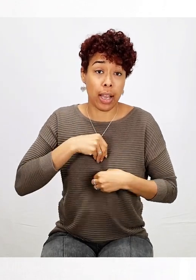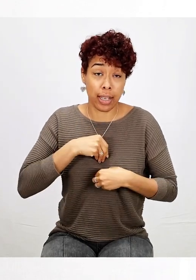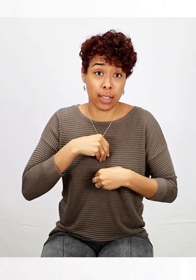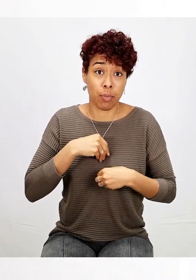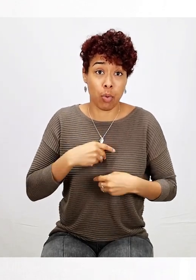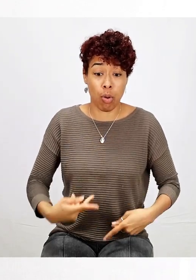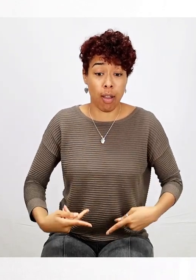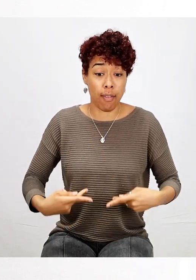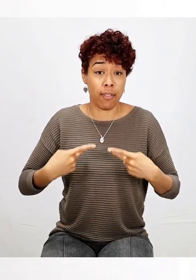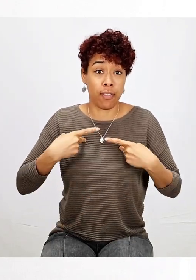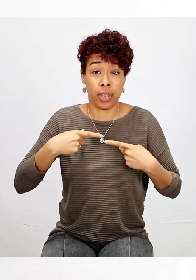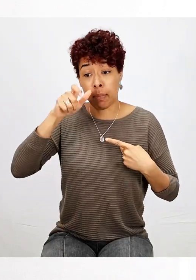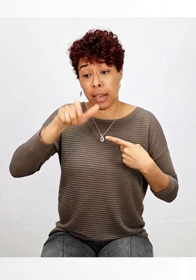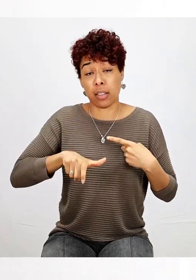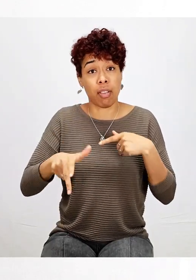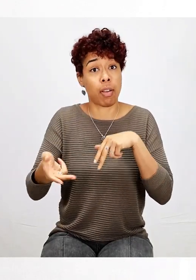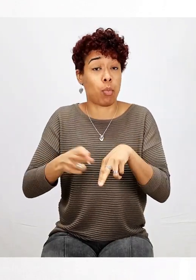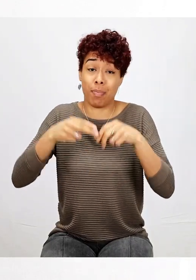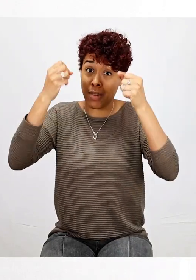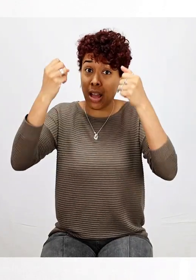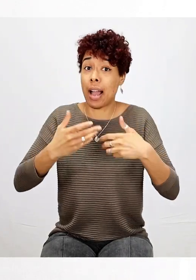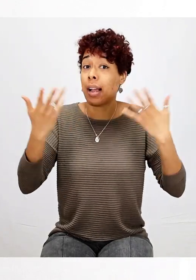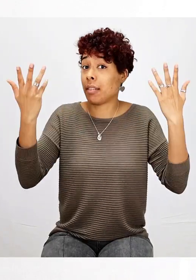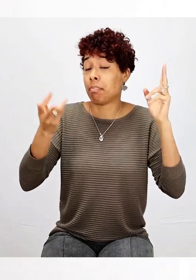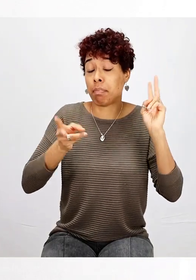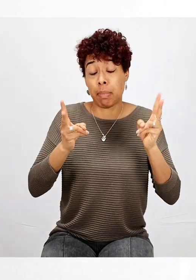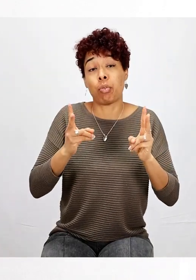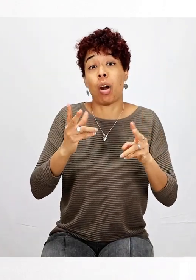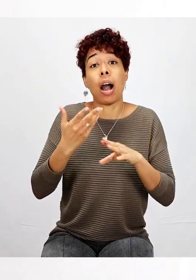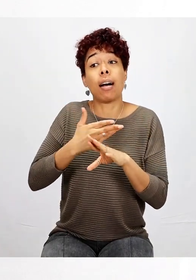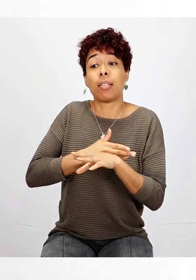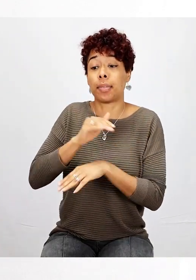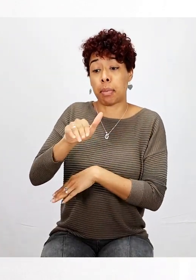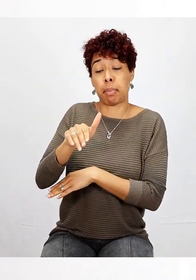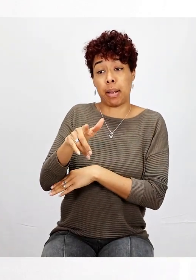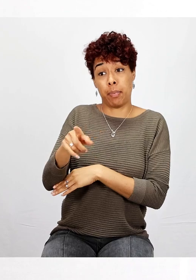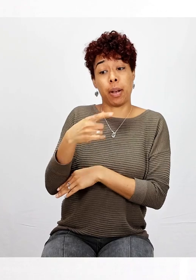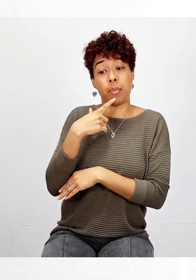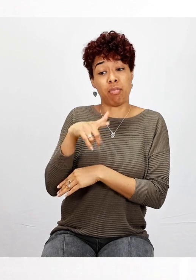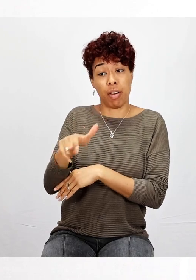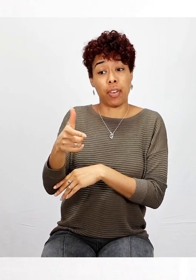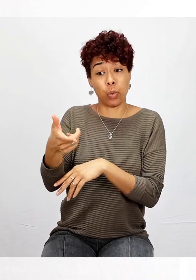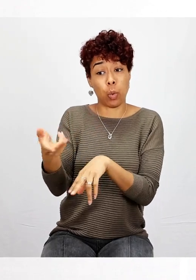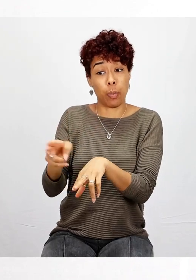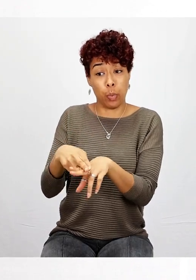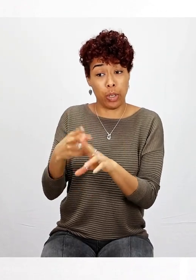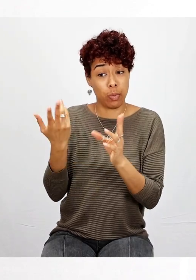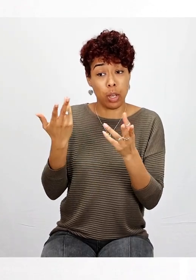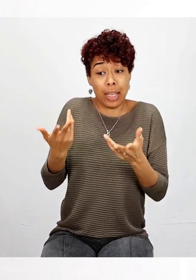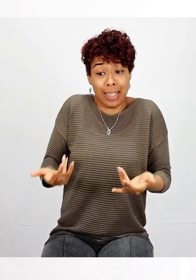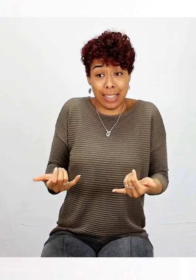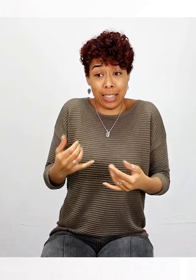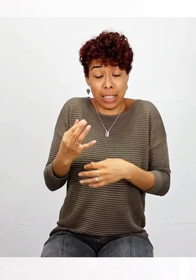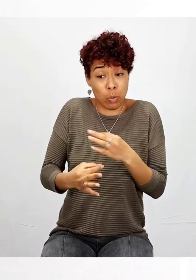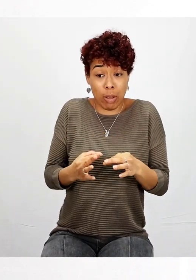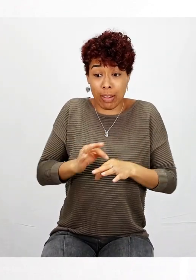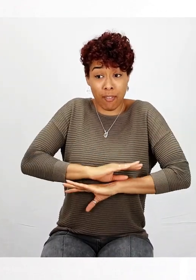de vie de quelqu'un. Ça peut arriver que le Seigneur prévienne quelqu'un en disant maintenant je te reprends, ton temps est fini sur la